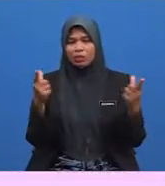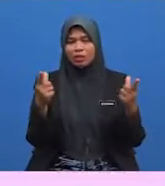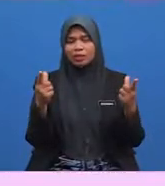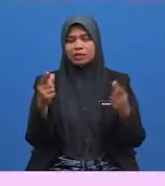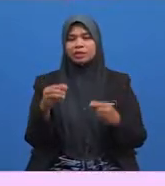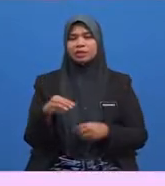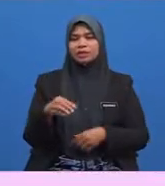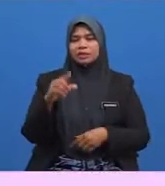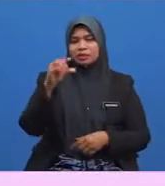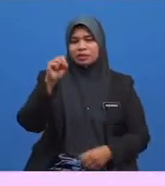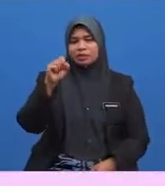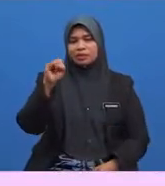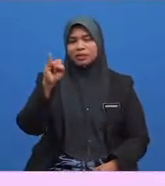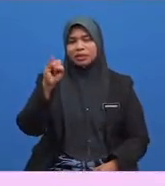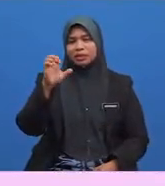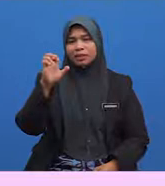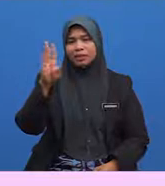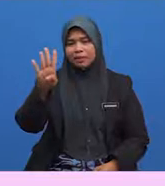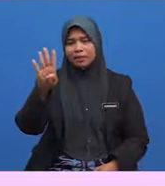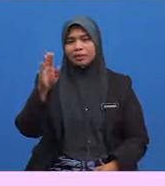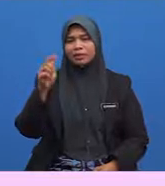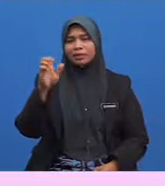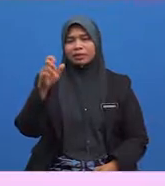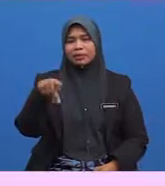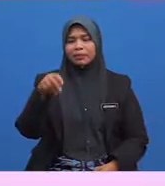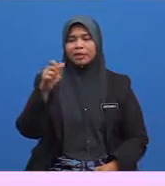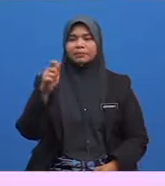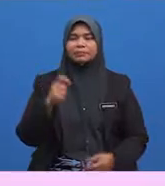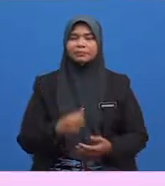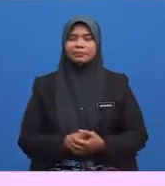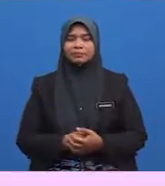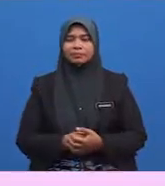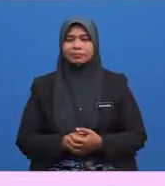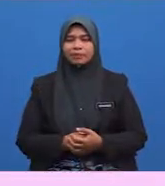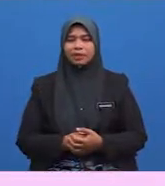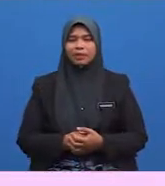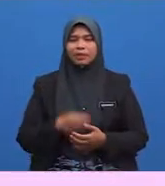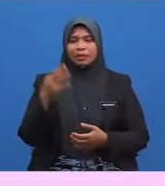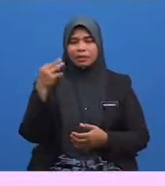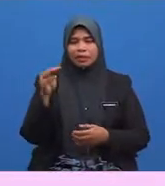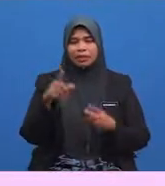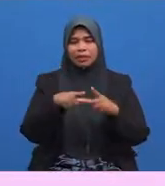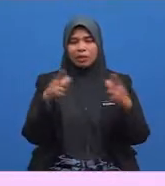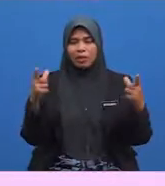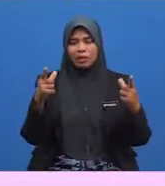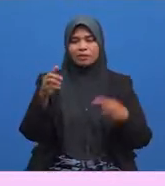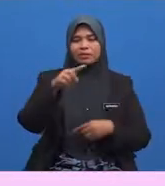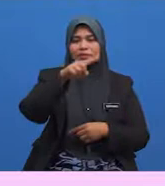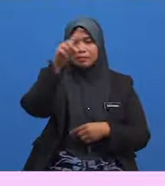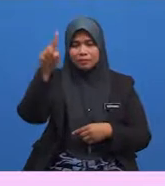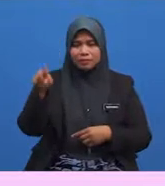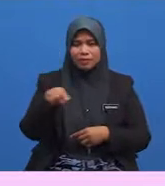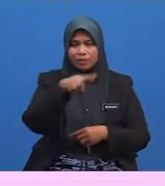seperti yang ditunjukkan di paparan, maka luas bulatan boleh dicari